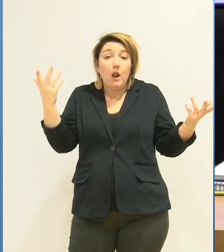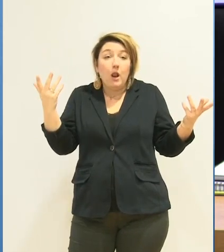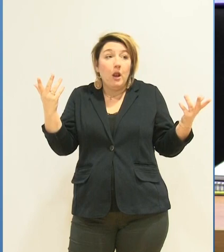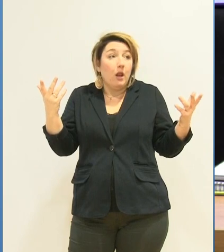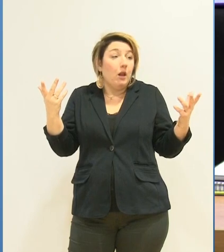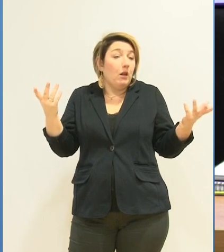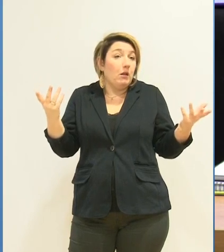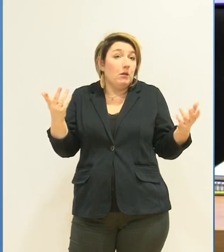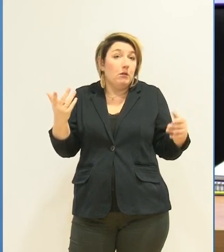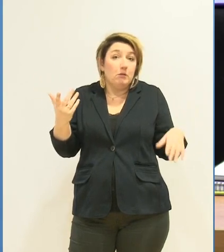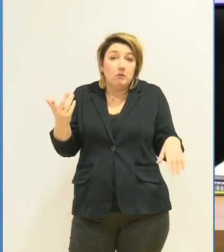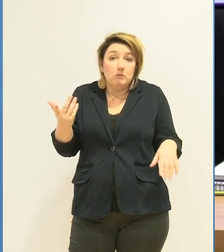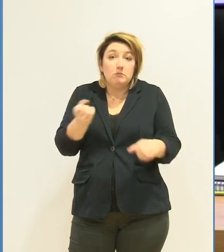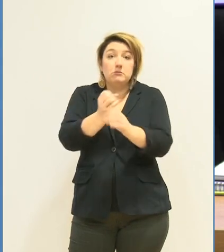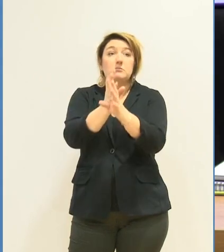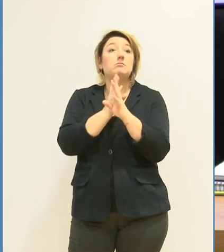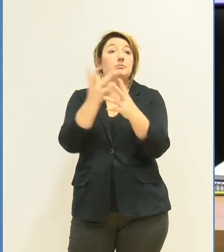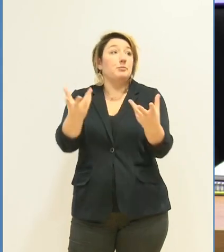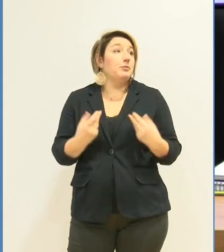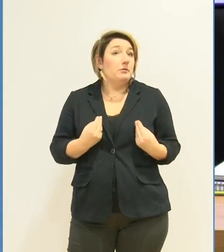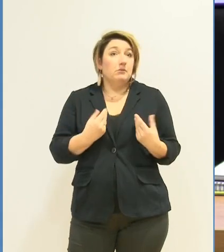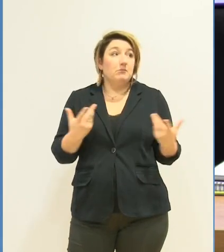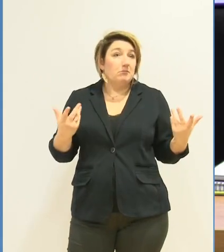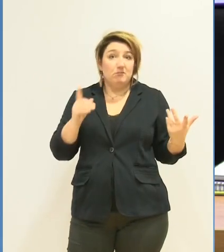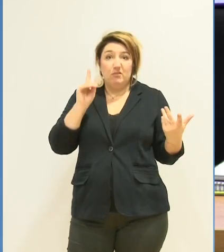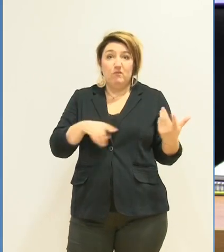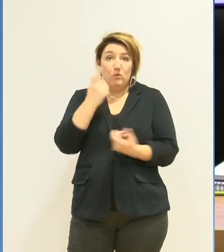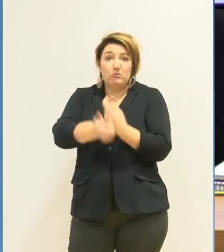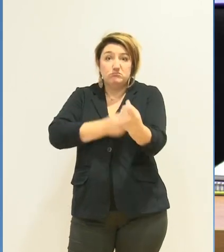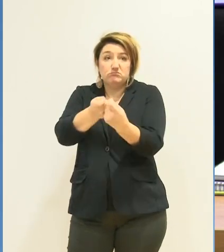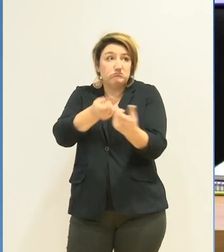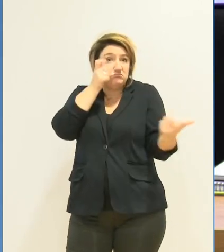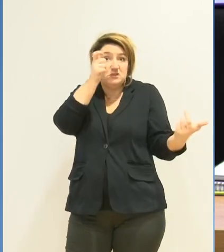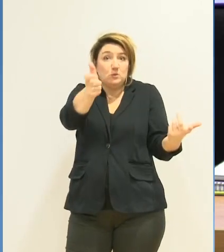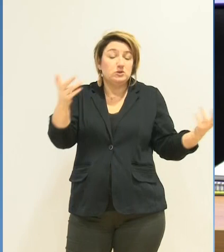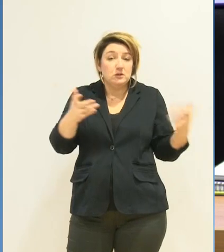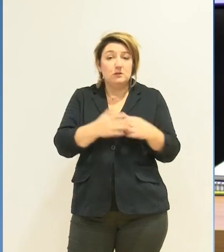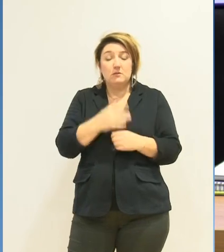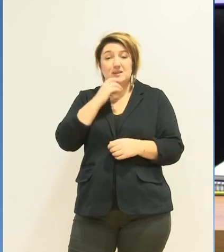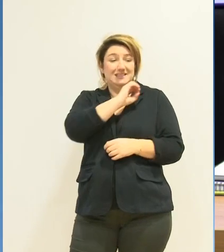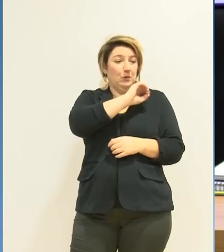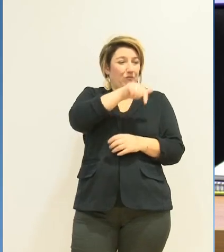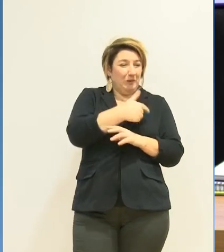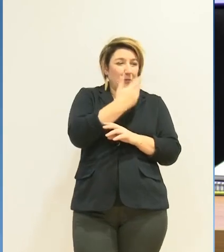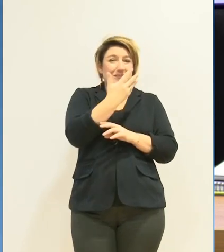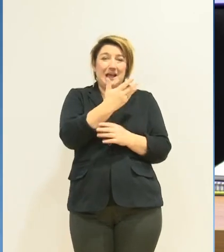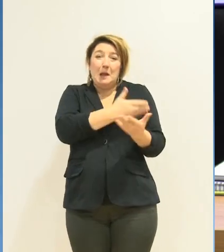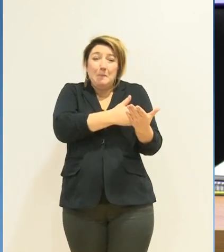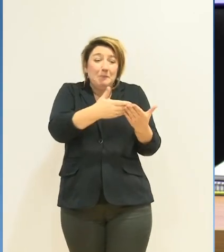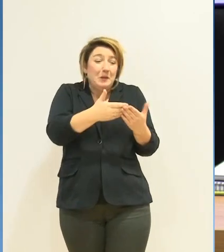et l'exigence pour le moins légitime dont il va falloir passer d'une moyenne de 0,5 million